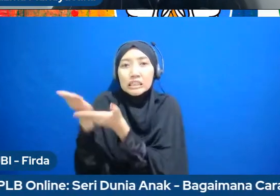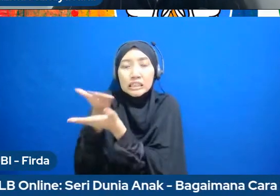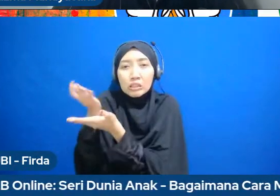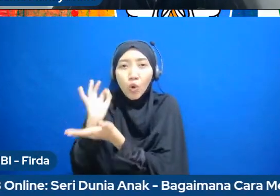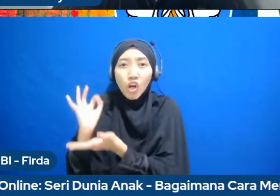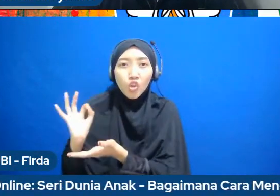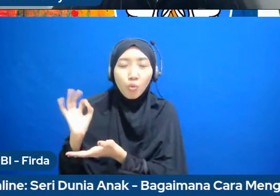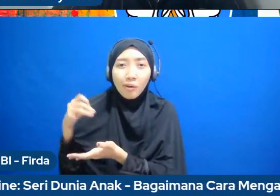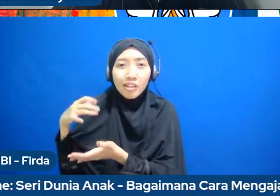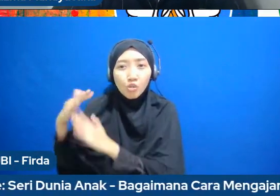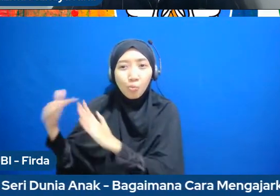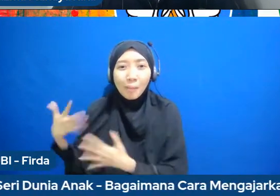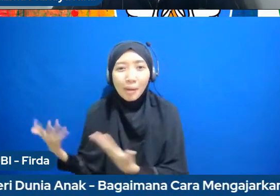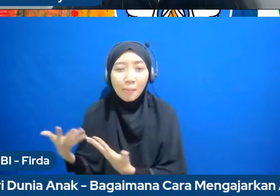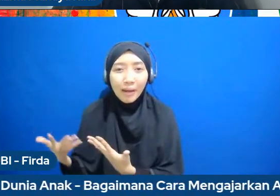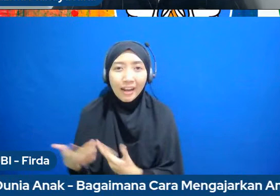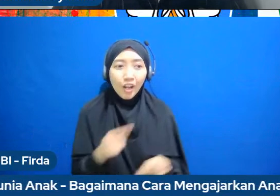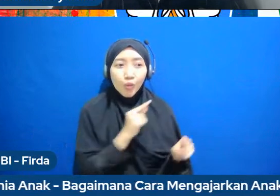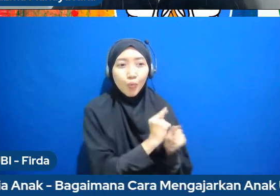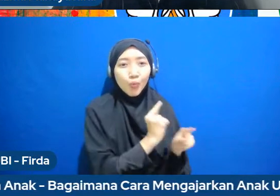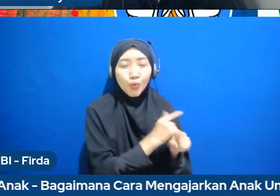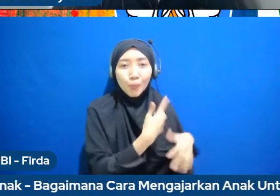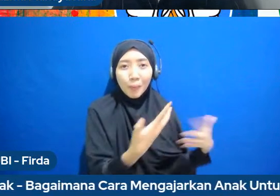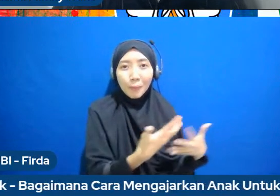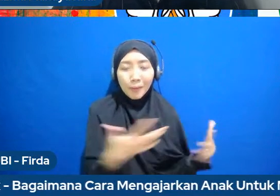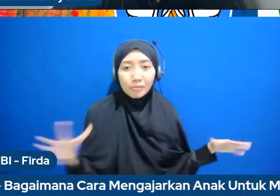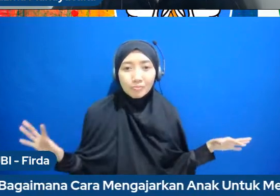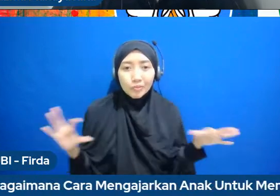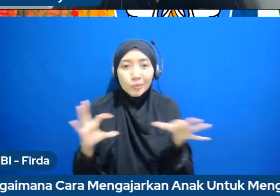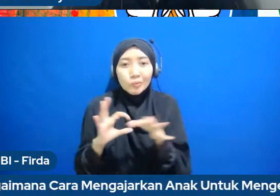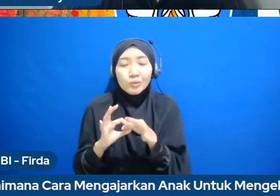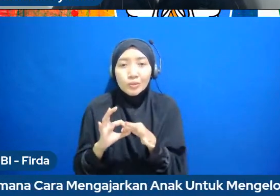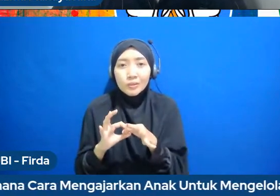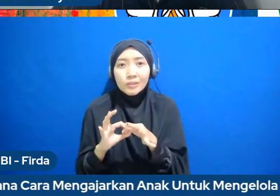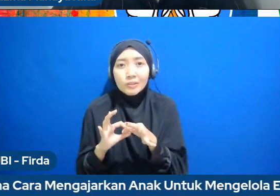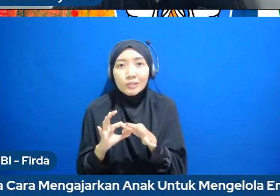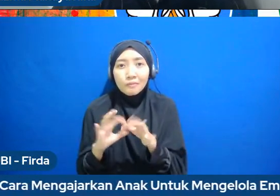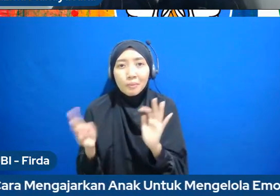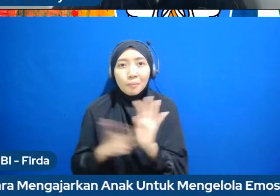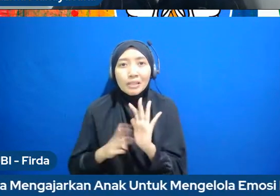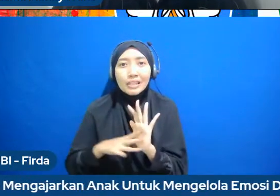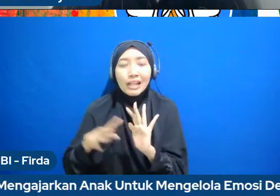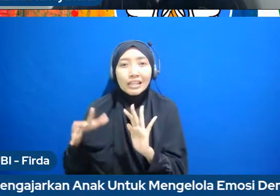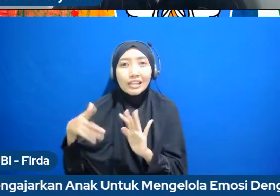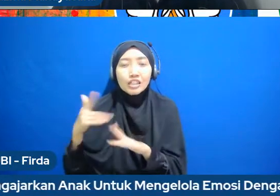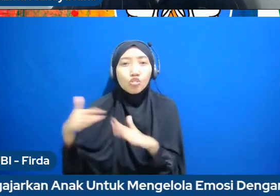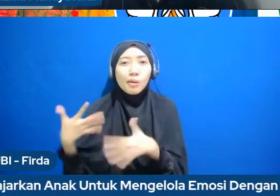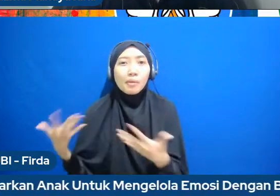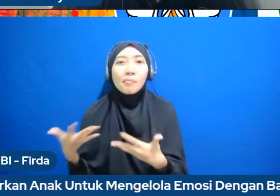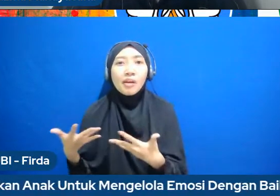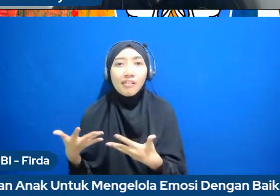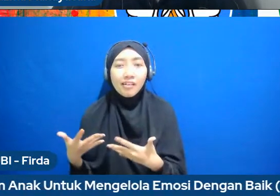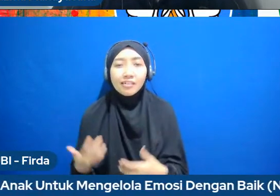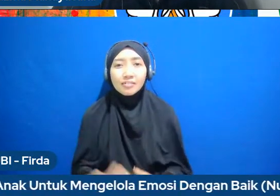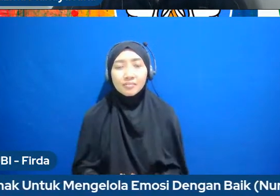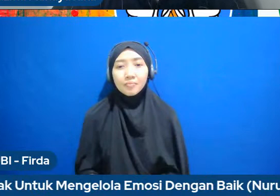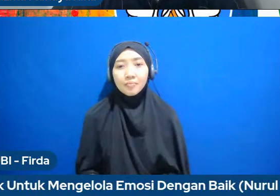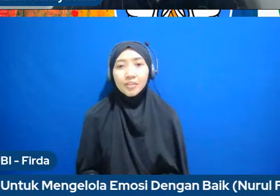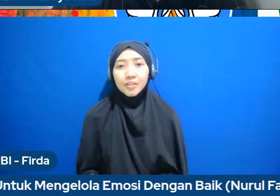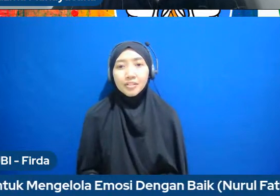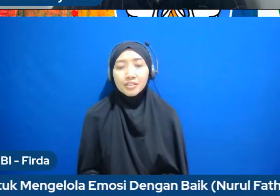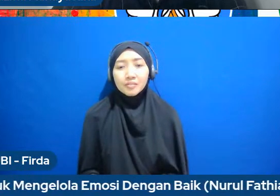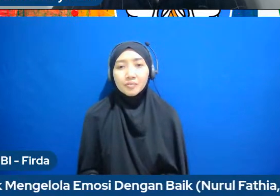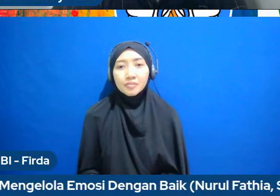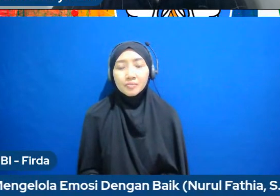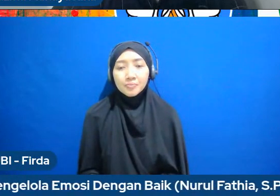tua, dengan guru gitu kan ya, ditanya dulu sumber-sumber permasalahannya seperti apa, dan barangkali karena dia